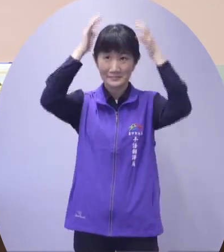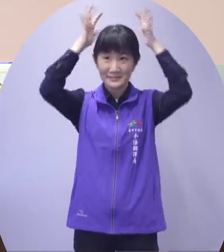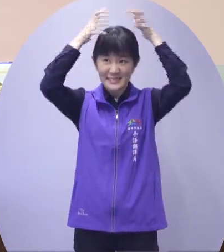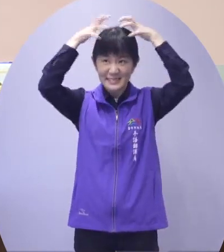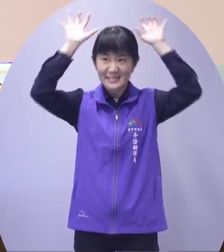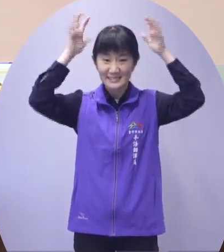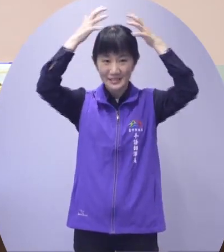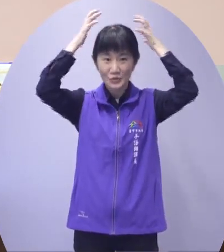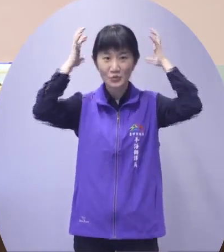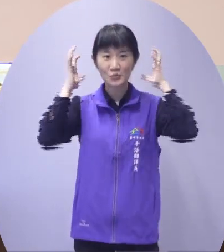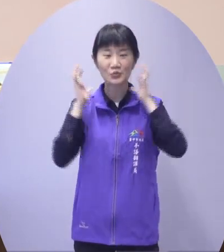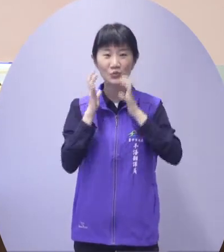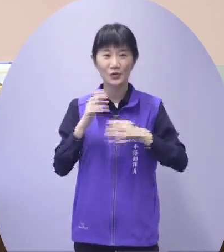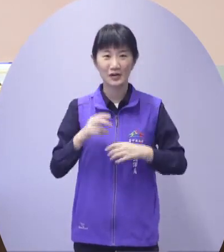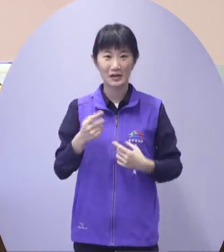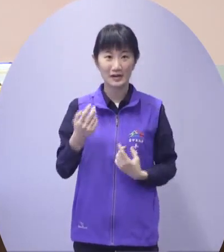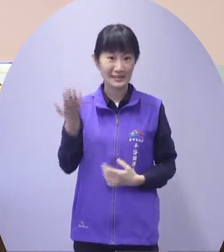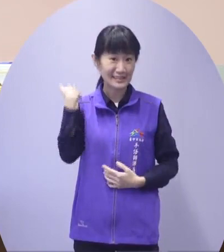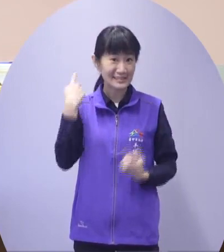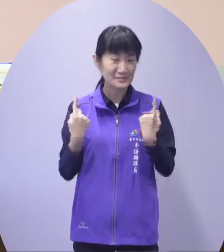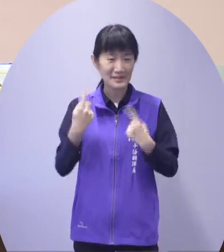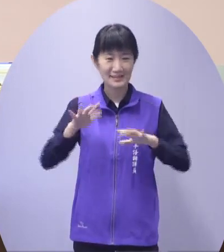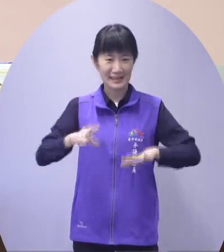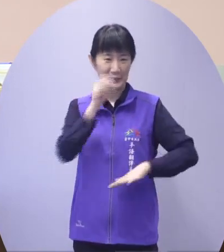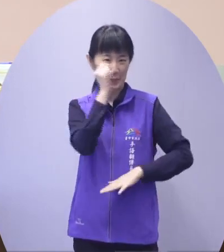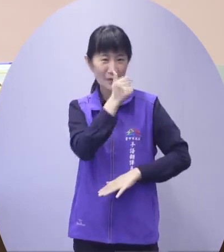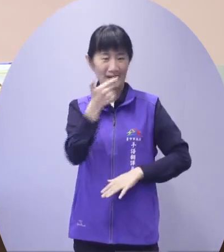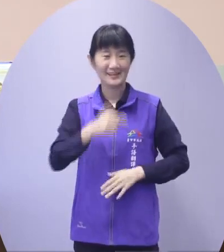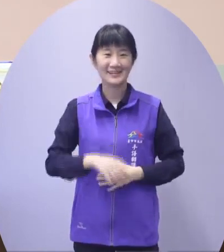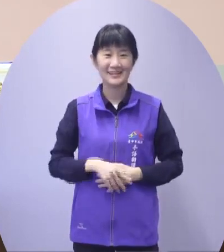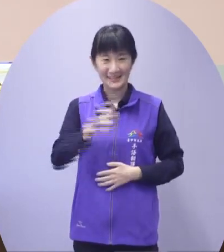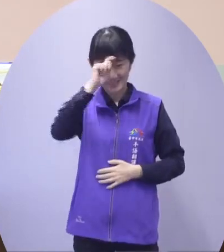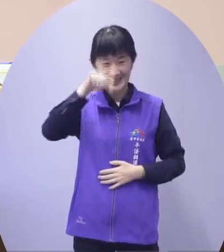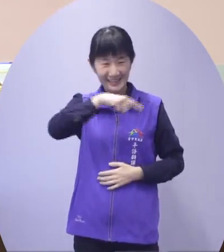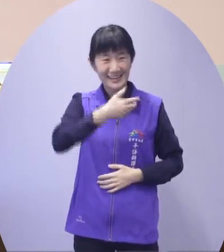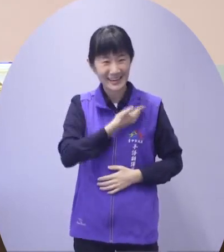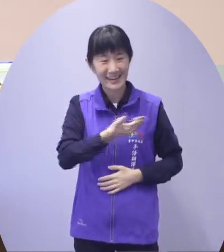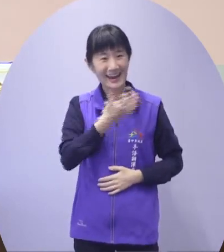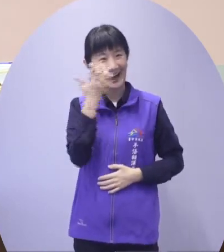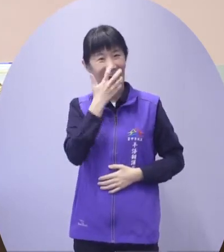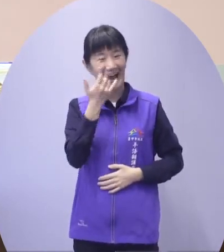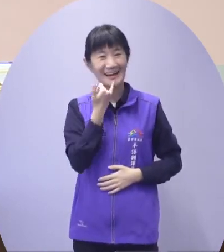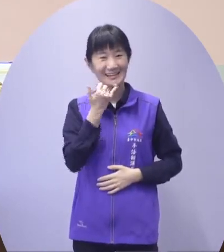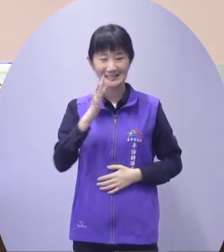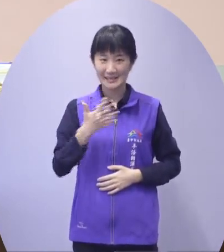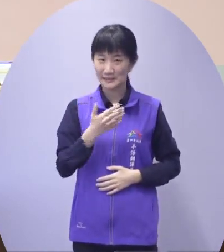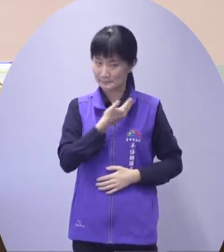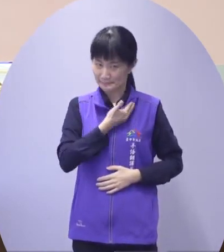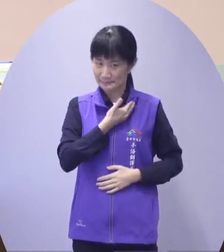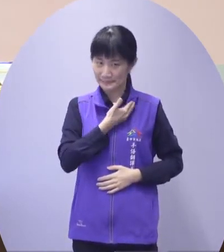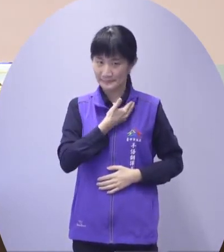一点哈，请大家多多的包涵，那大家可以笑，但是还是要专心开会哈。